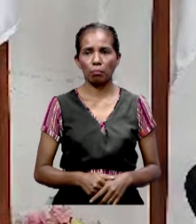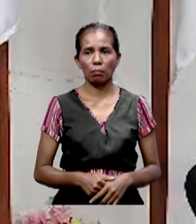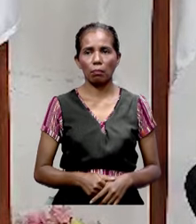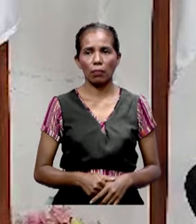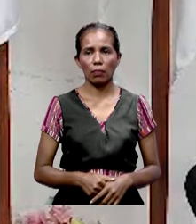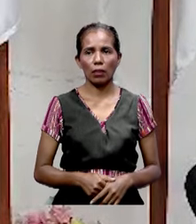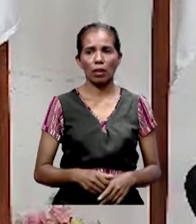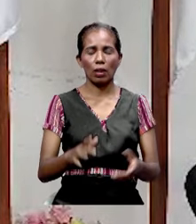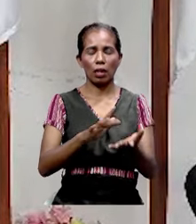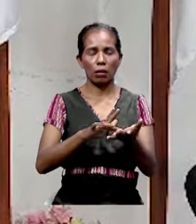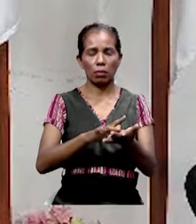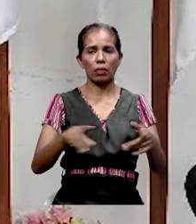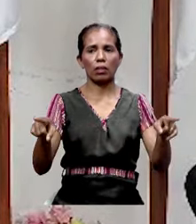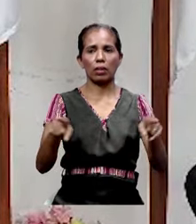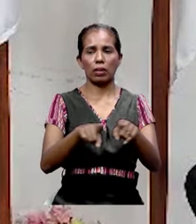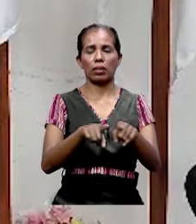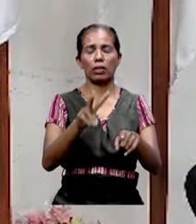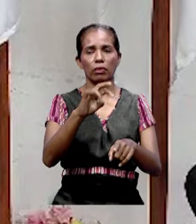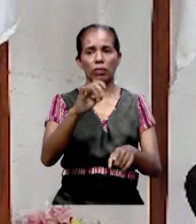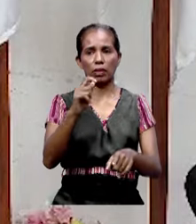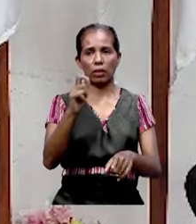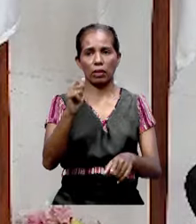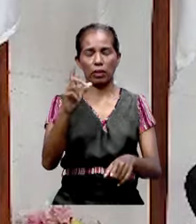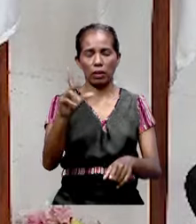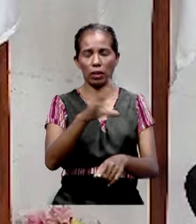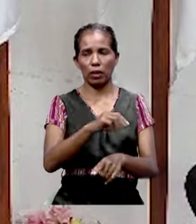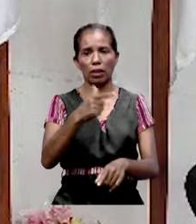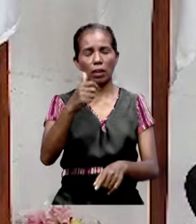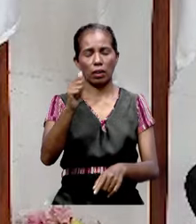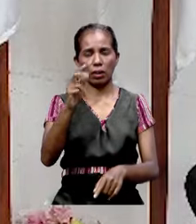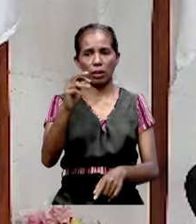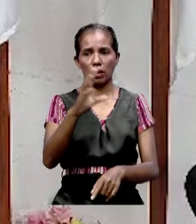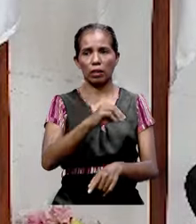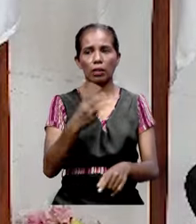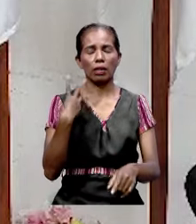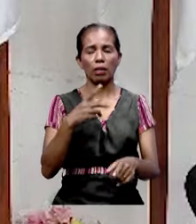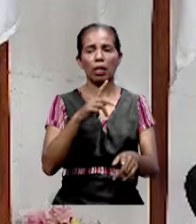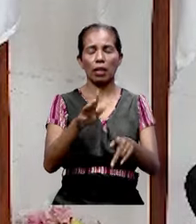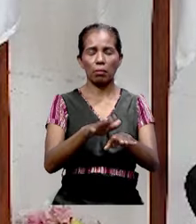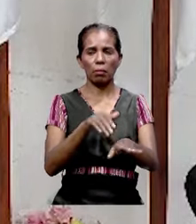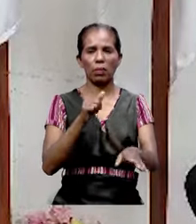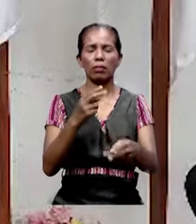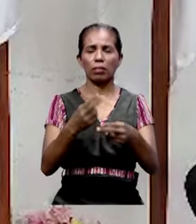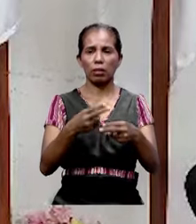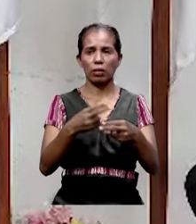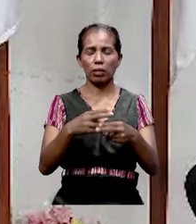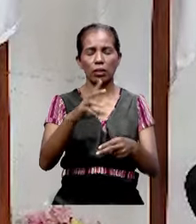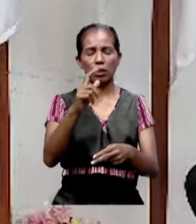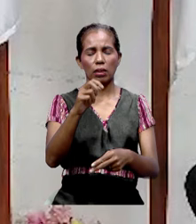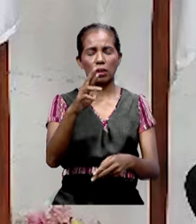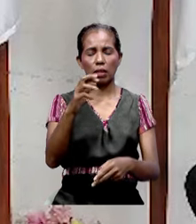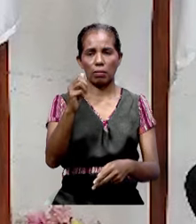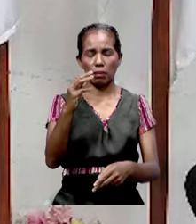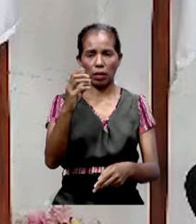saya mau ke nesang deh. Amal jetik, kita boleh mengurus jalan tramadol memang stok